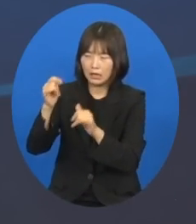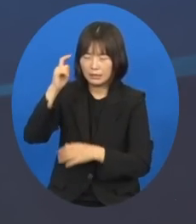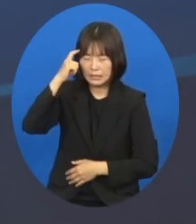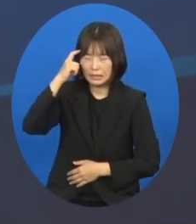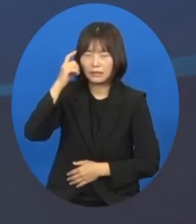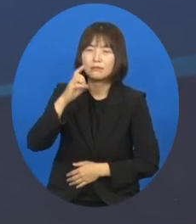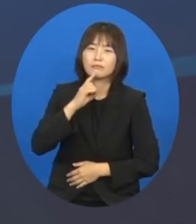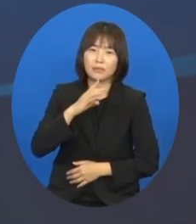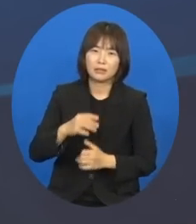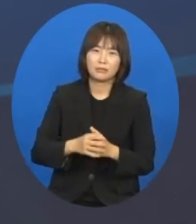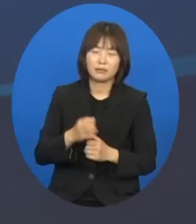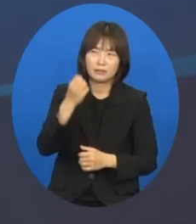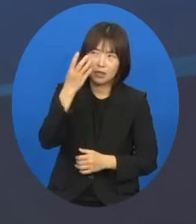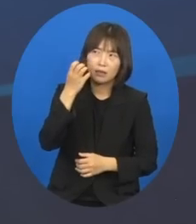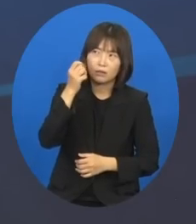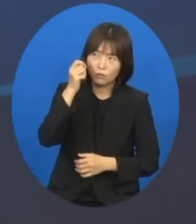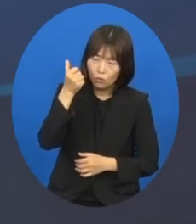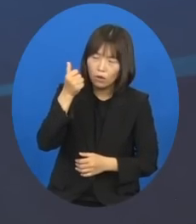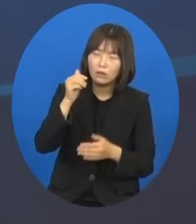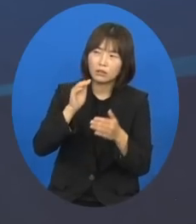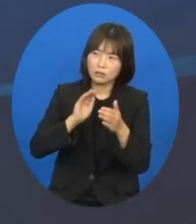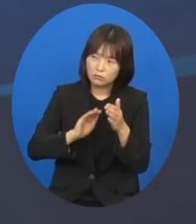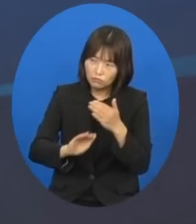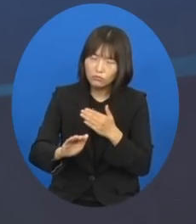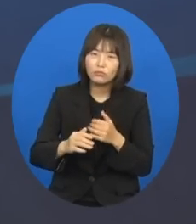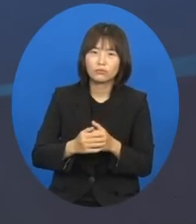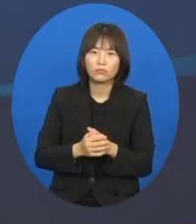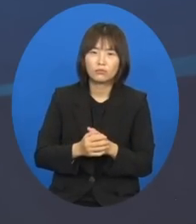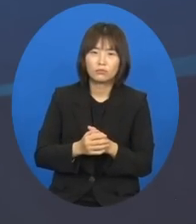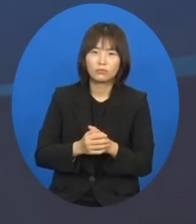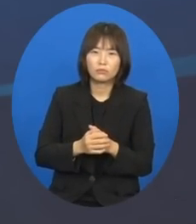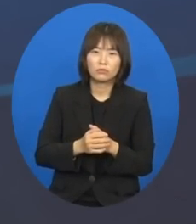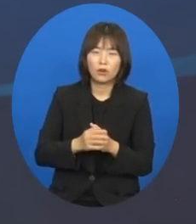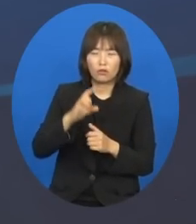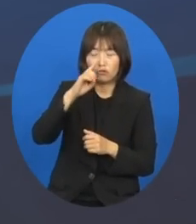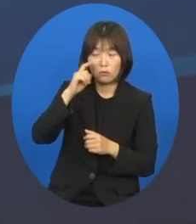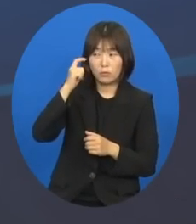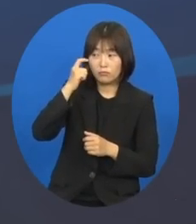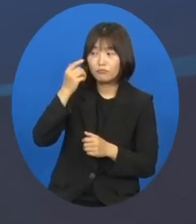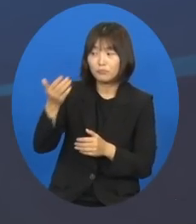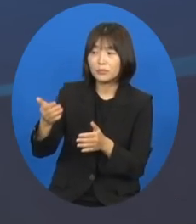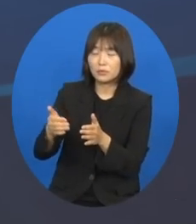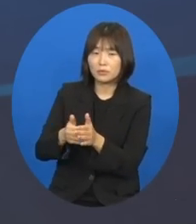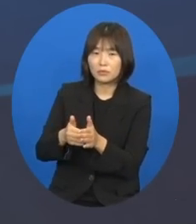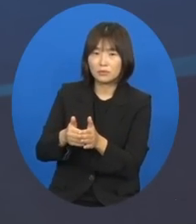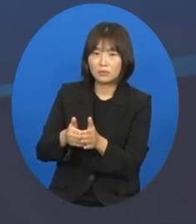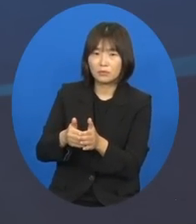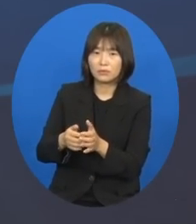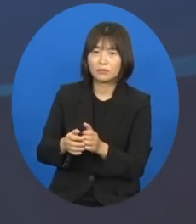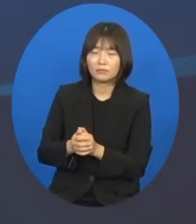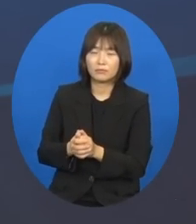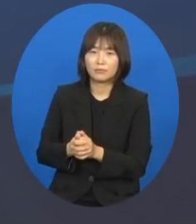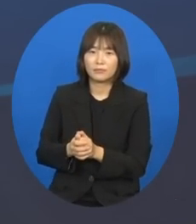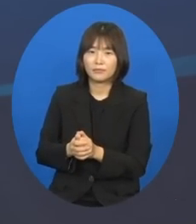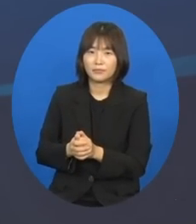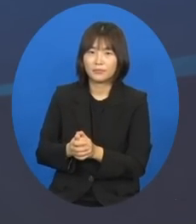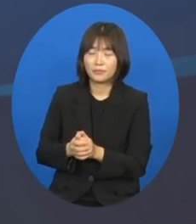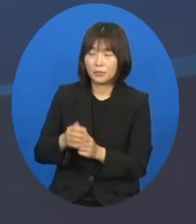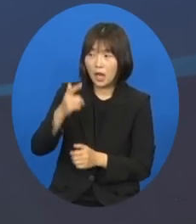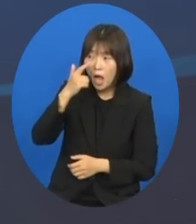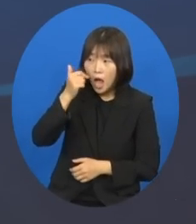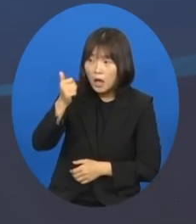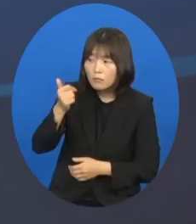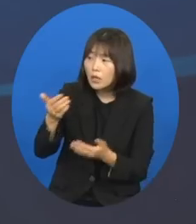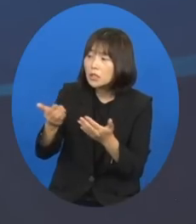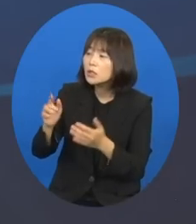또 개인적으로 만날 일이 있어서 너무 궁금했던 질문을 던진 겁니다 전도사님 근데 궁금한게 있는데 뭔데요 아버지가